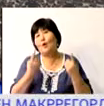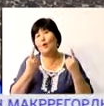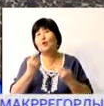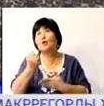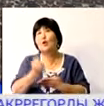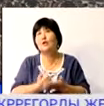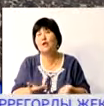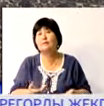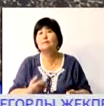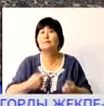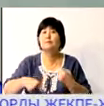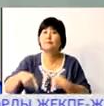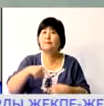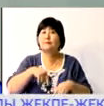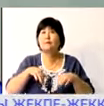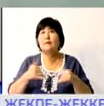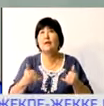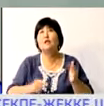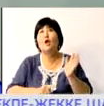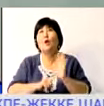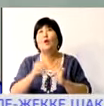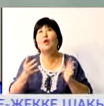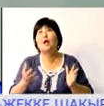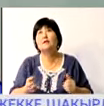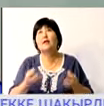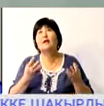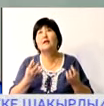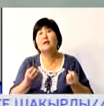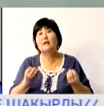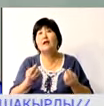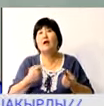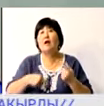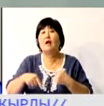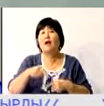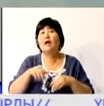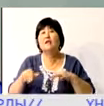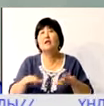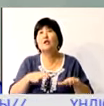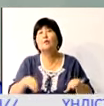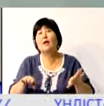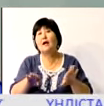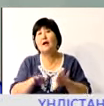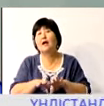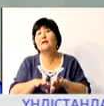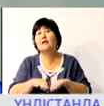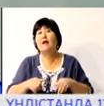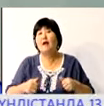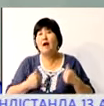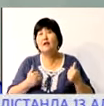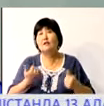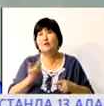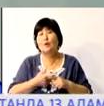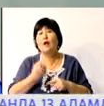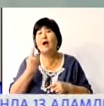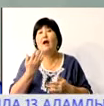достанымдар. Кәсіпкерлікті қазір қолға алып жатырмыз. Енді кәсіпкерлікпенен қатты айналыспаған менен соның